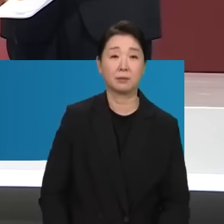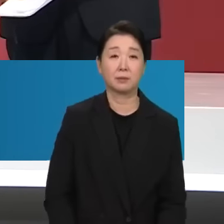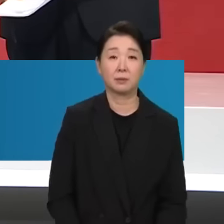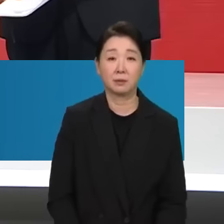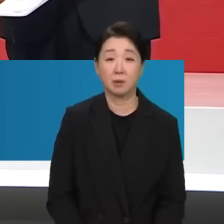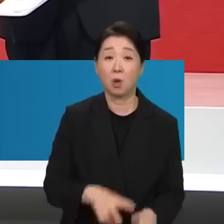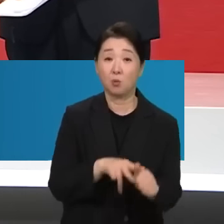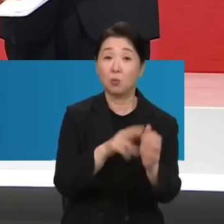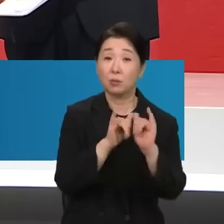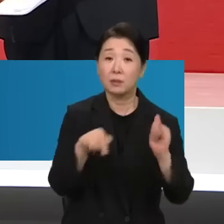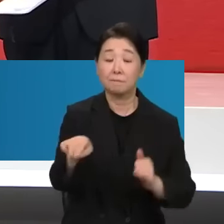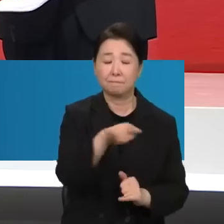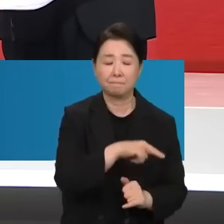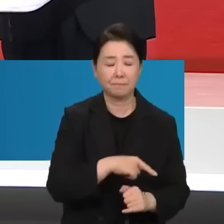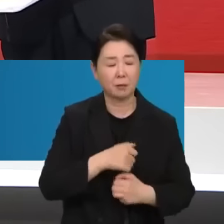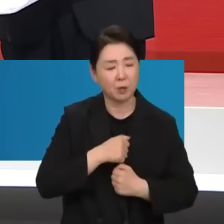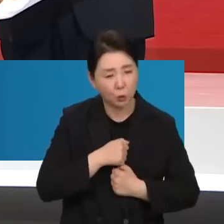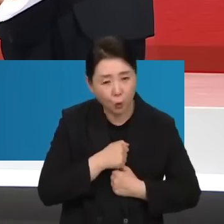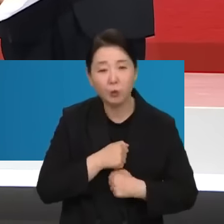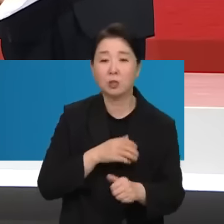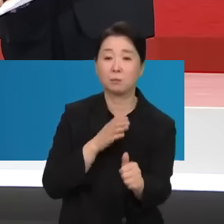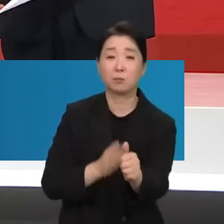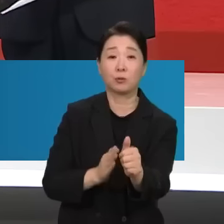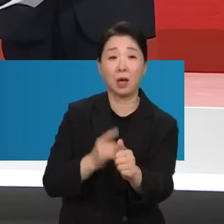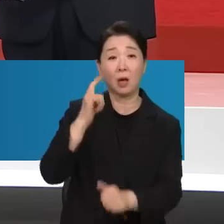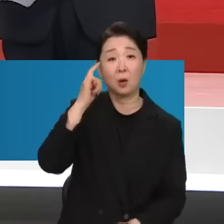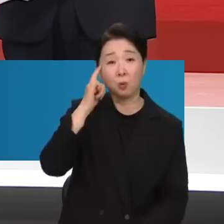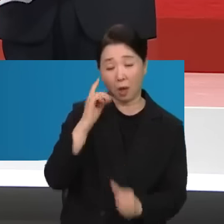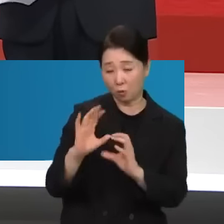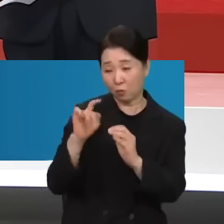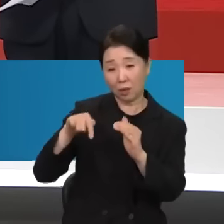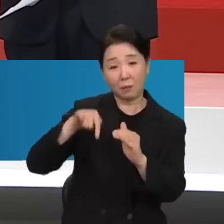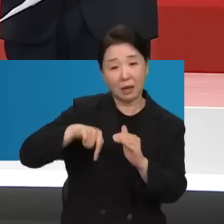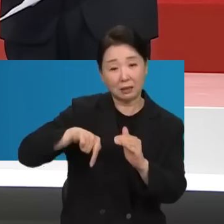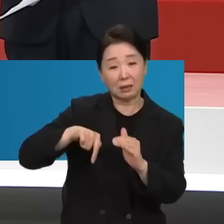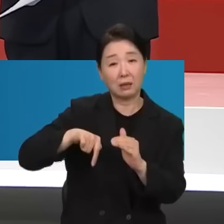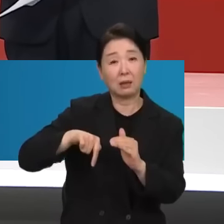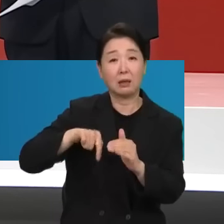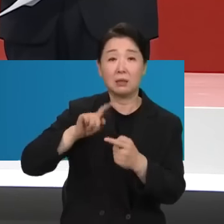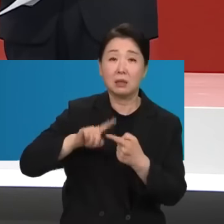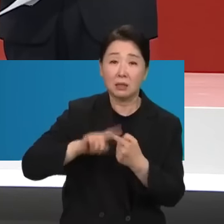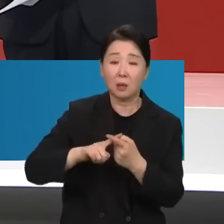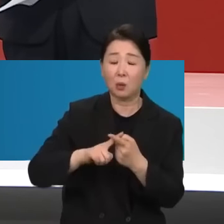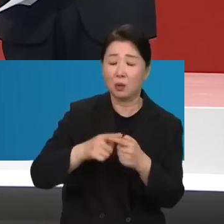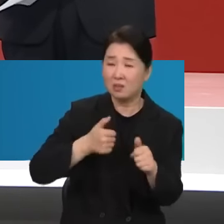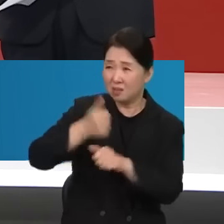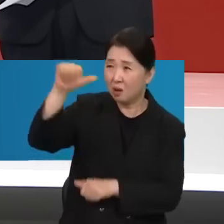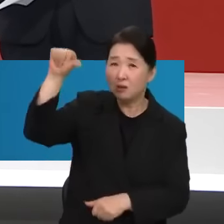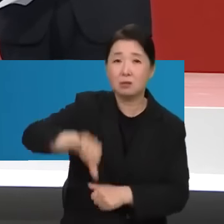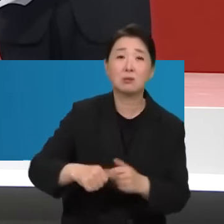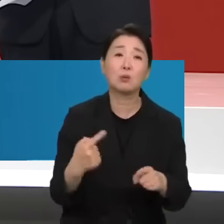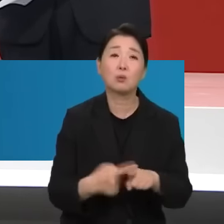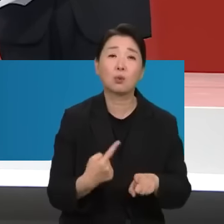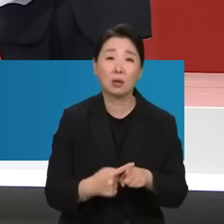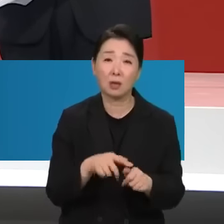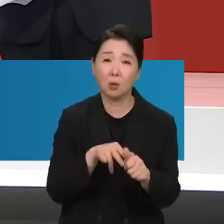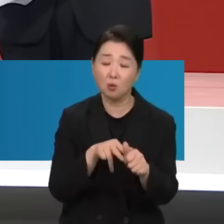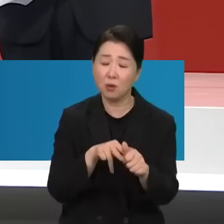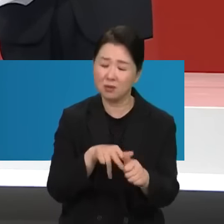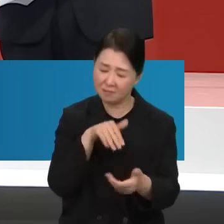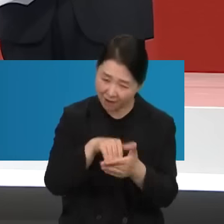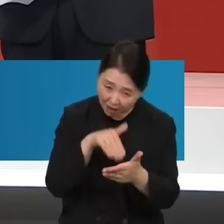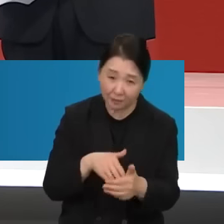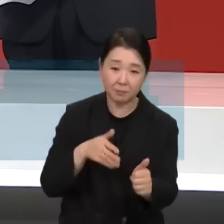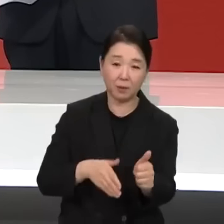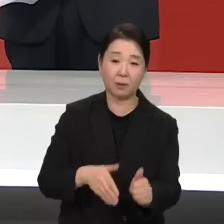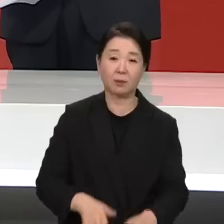그러면서 후보들에게는 자제를 당부했는데 국민의힘 내부에선 이대로는 이겨도 진거나 다름없다며 후보들이 자성해야 한다는